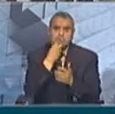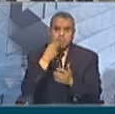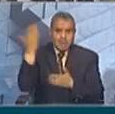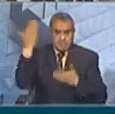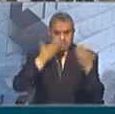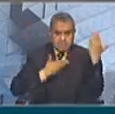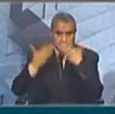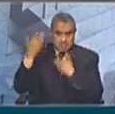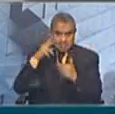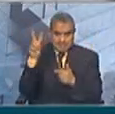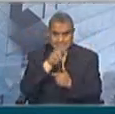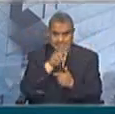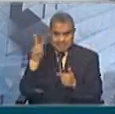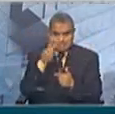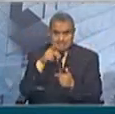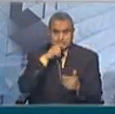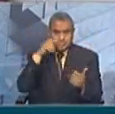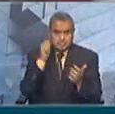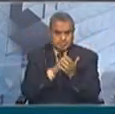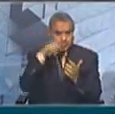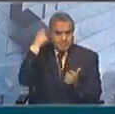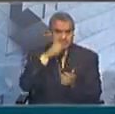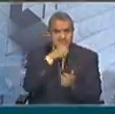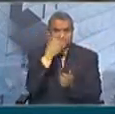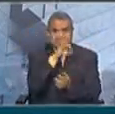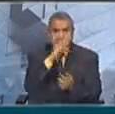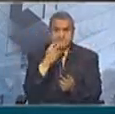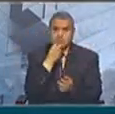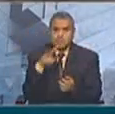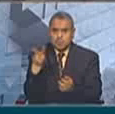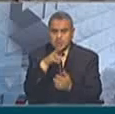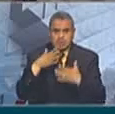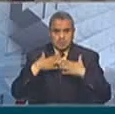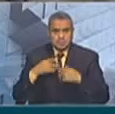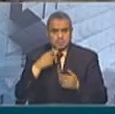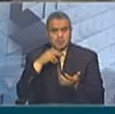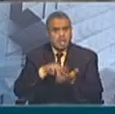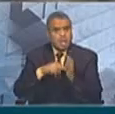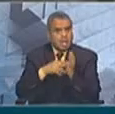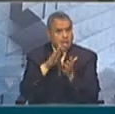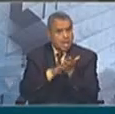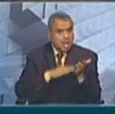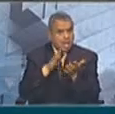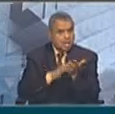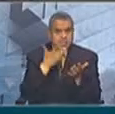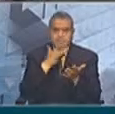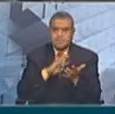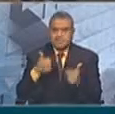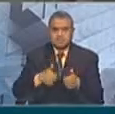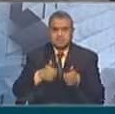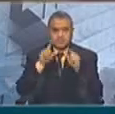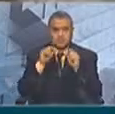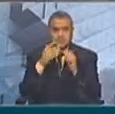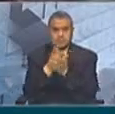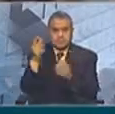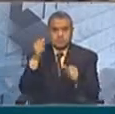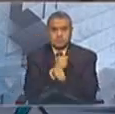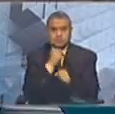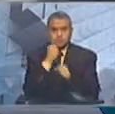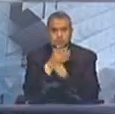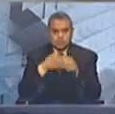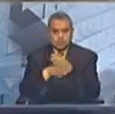أكد رئيس الوزراء الفرنسي جون كاستيس أن حالتهما غير خطيرة يعملان لصالح